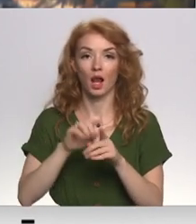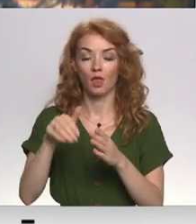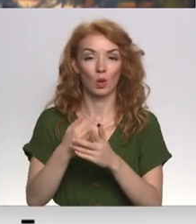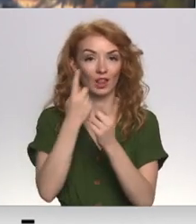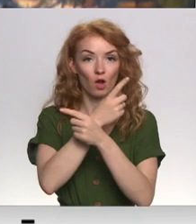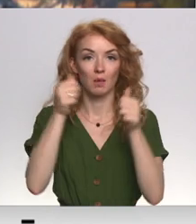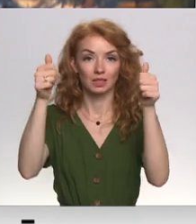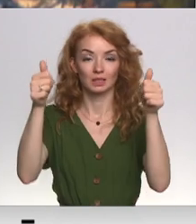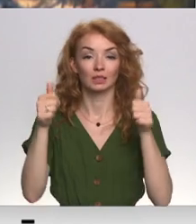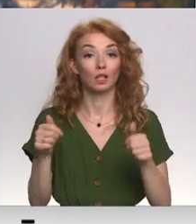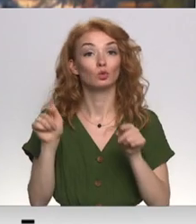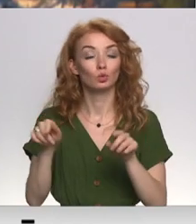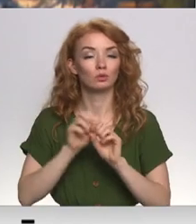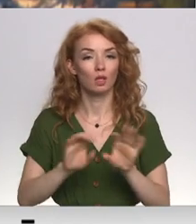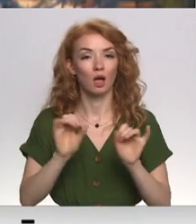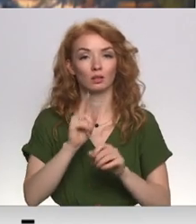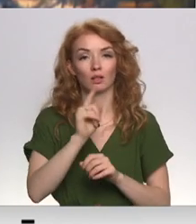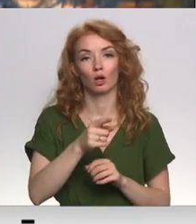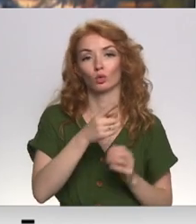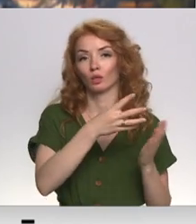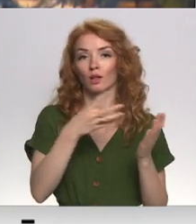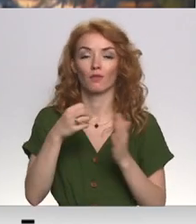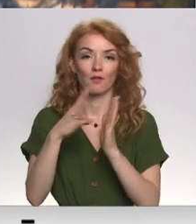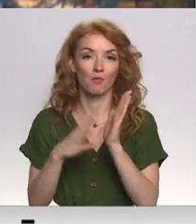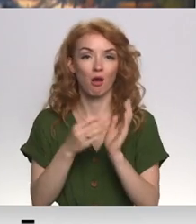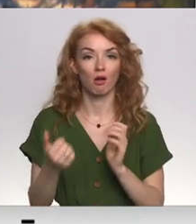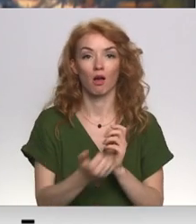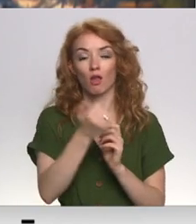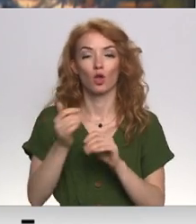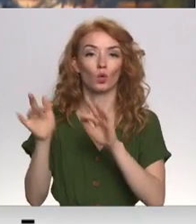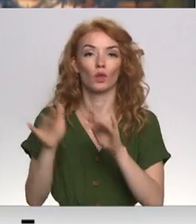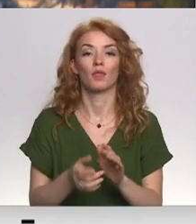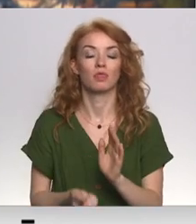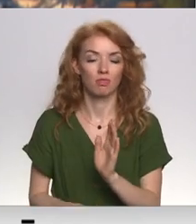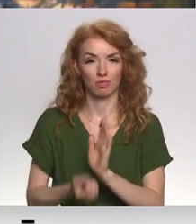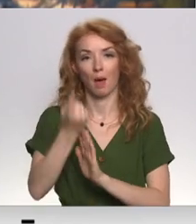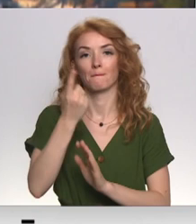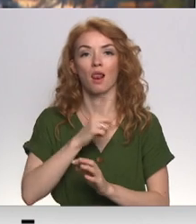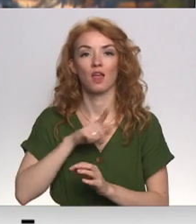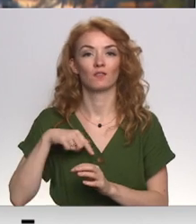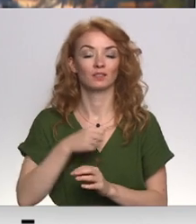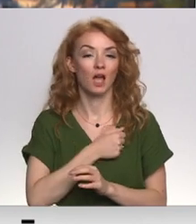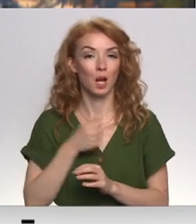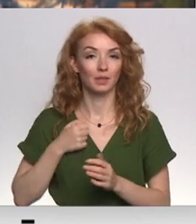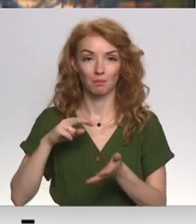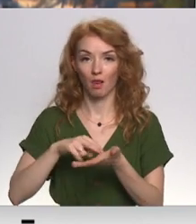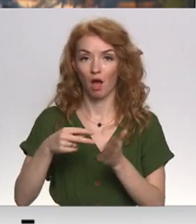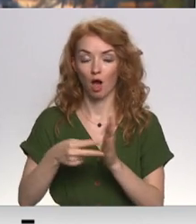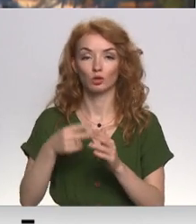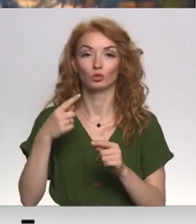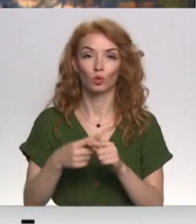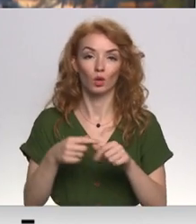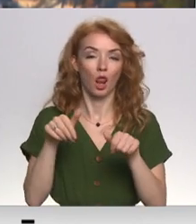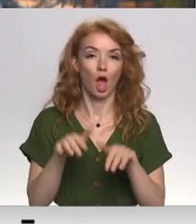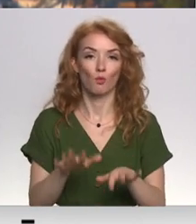kas atgādina, kā 1919. Gada rudenī tapa Latvijas armijas plāns un izejas pozīcijas